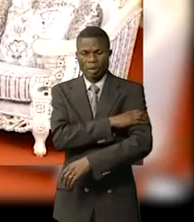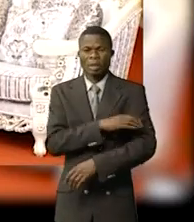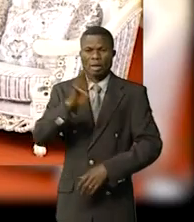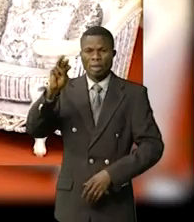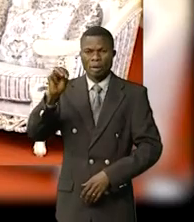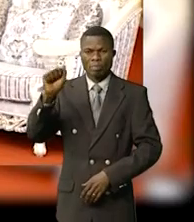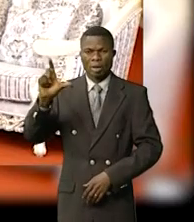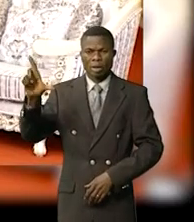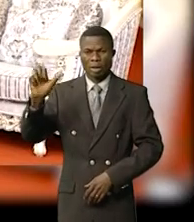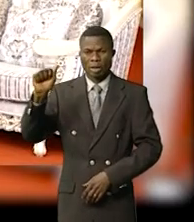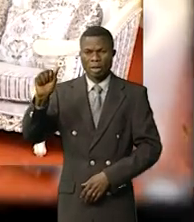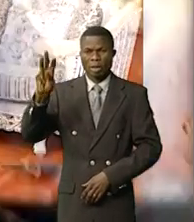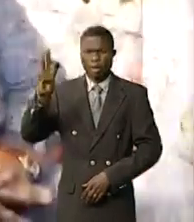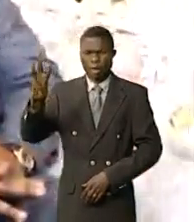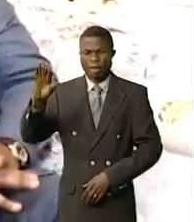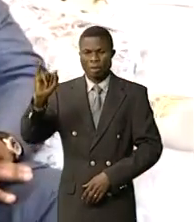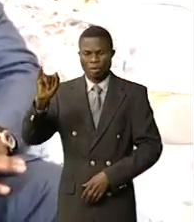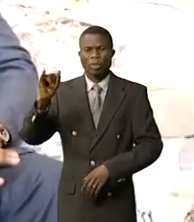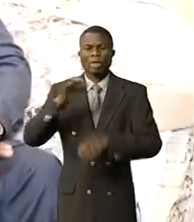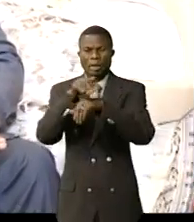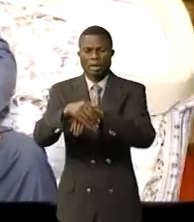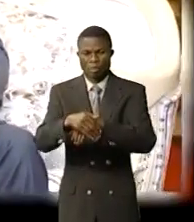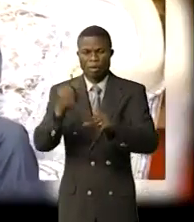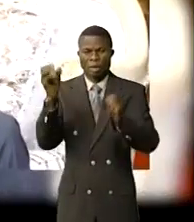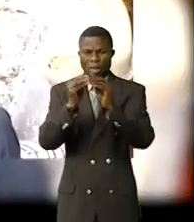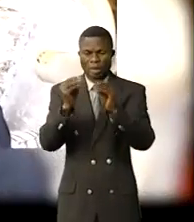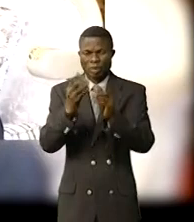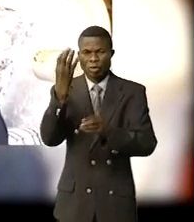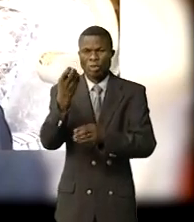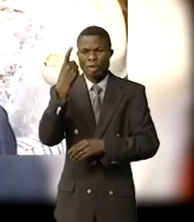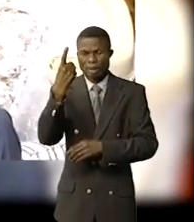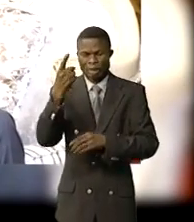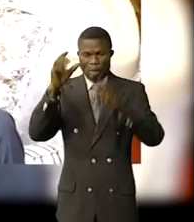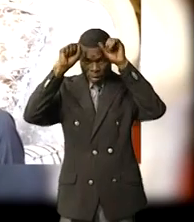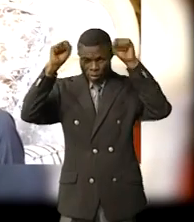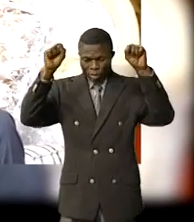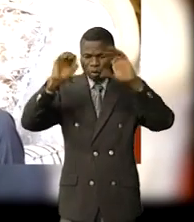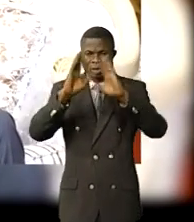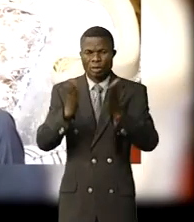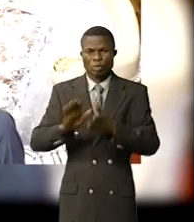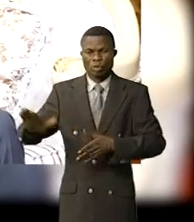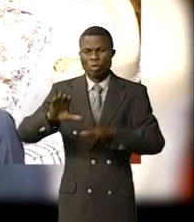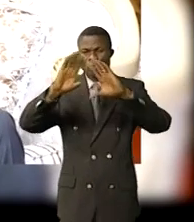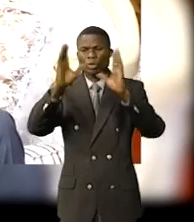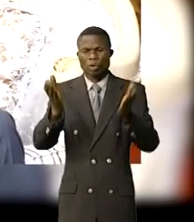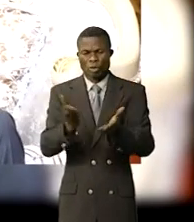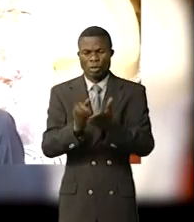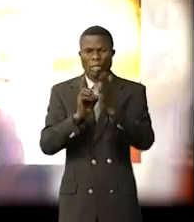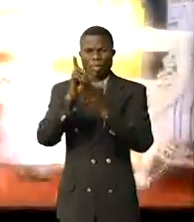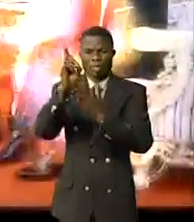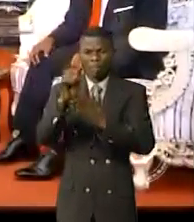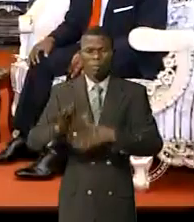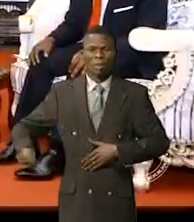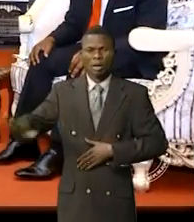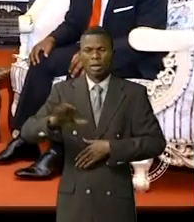Malawi. C'est pour participer aux travaux du 41e sommet des chefs d'État et de gouvernement de la communauté de développement des